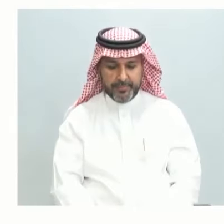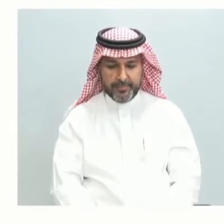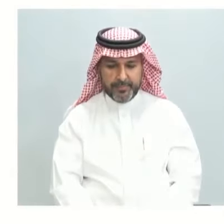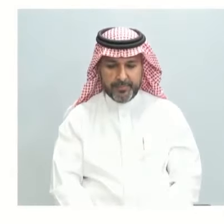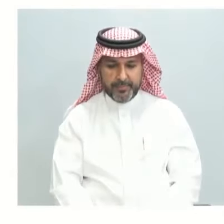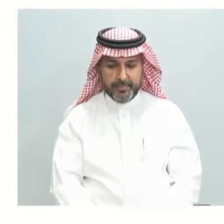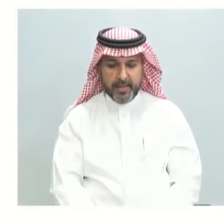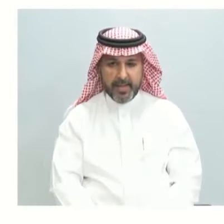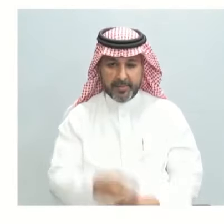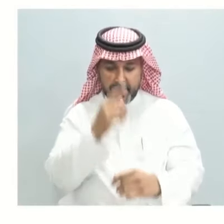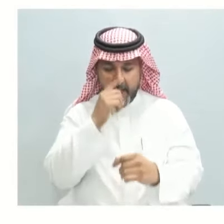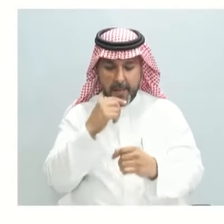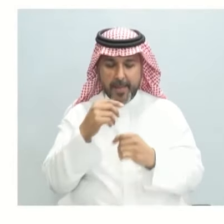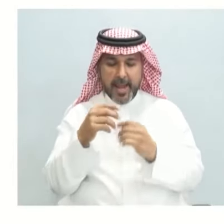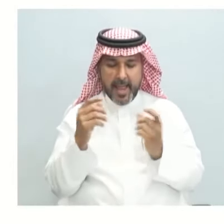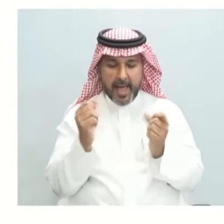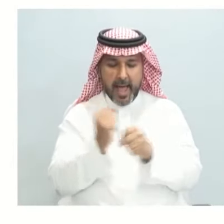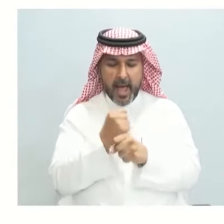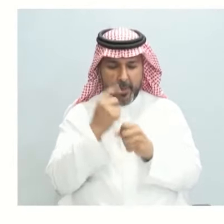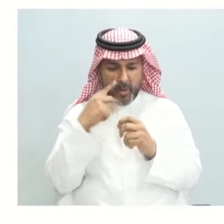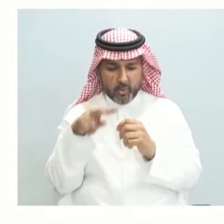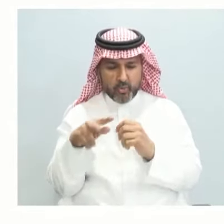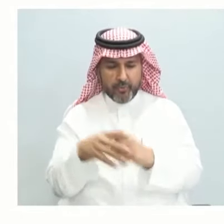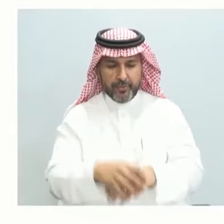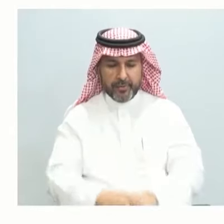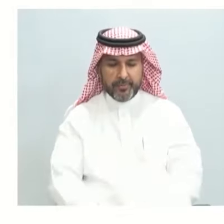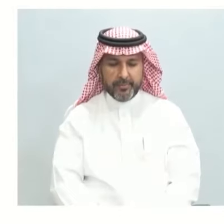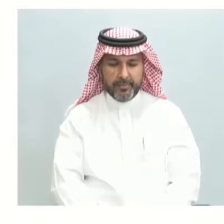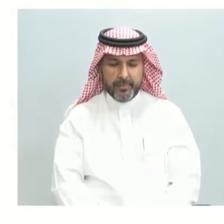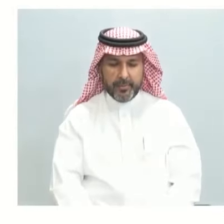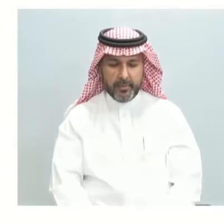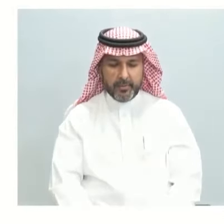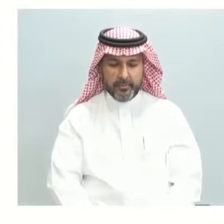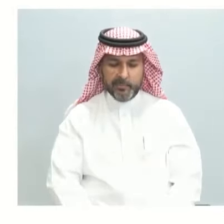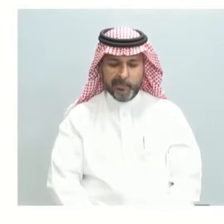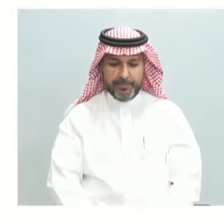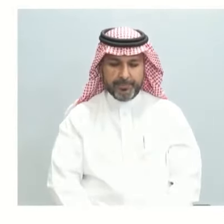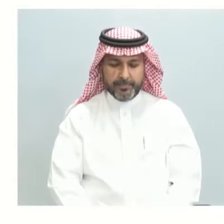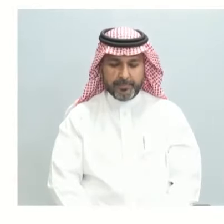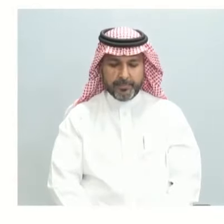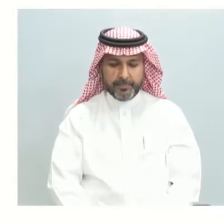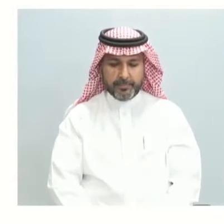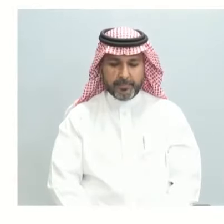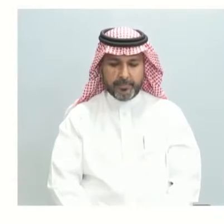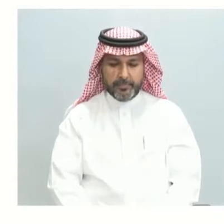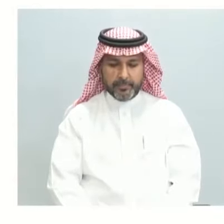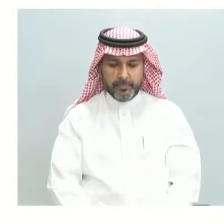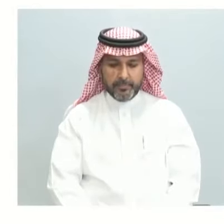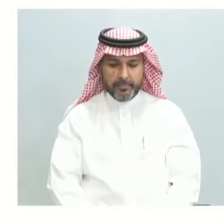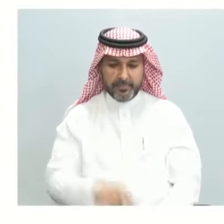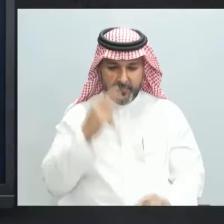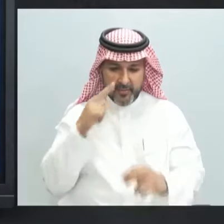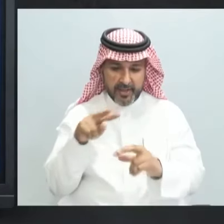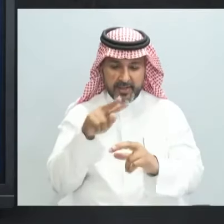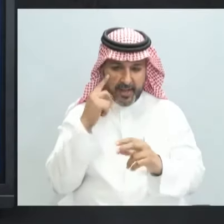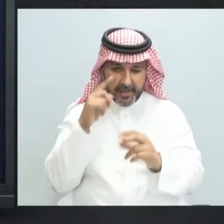نحتاج الى العمل عكسيا للتعبير عن كثيره الحدود بصوره حاصل ضرب عاملين اذا هذه هي فكره درسنا لهذا اليوم